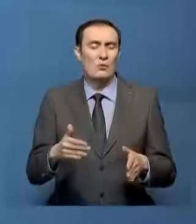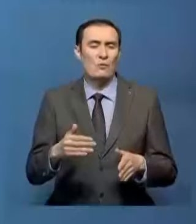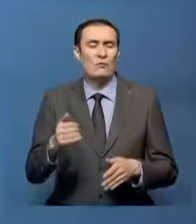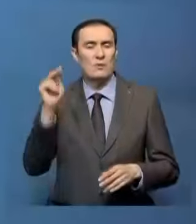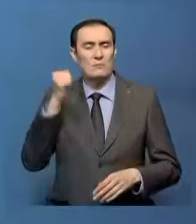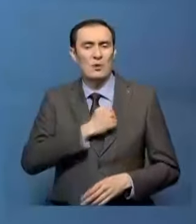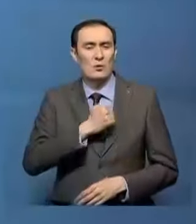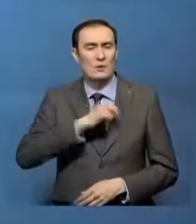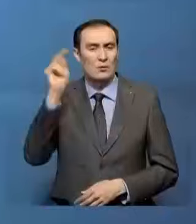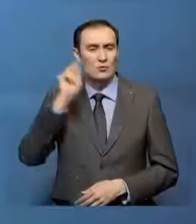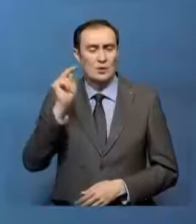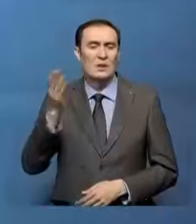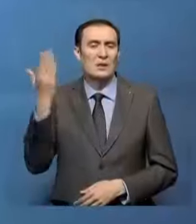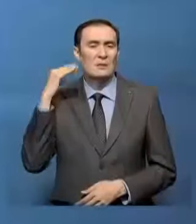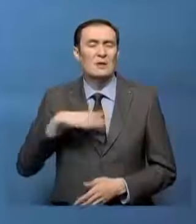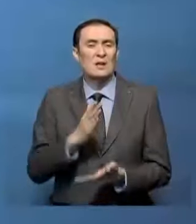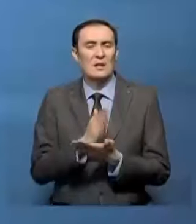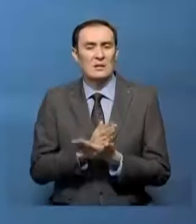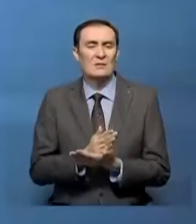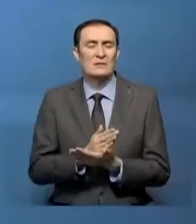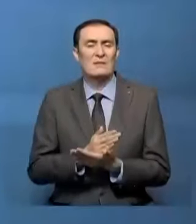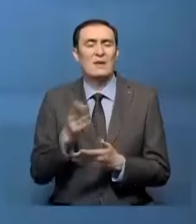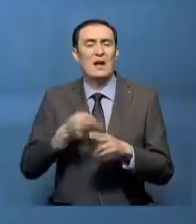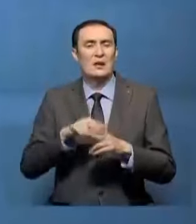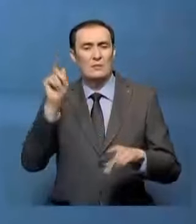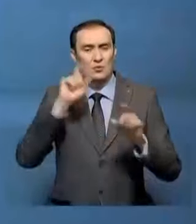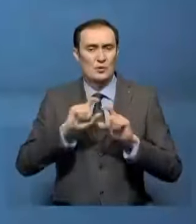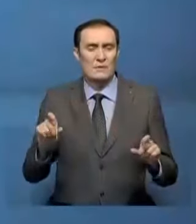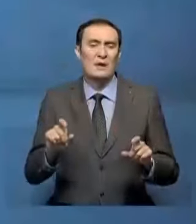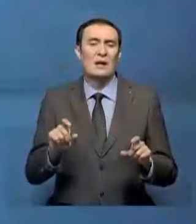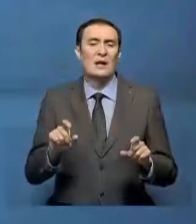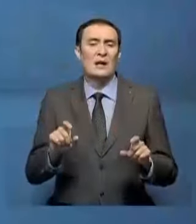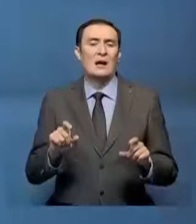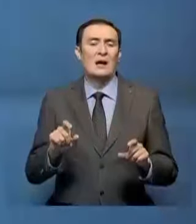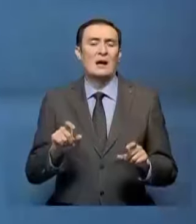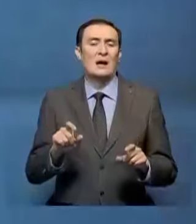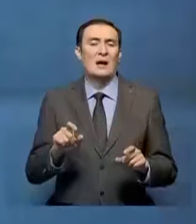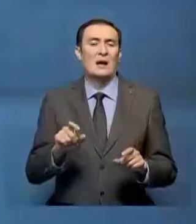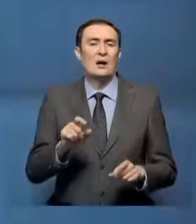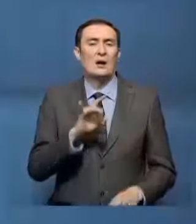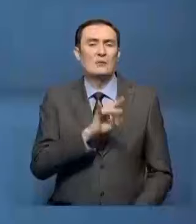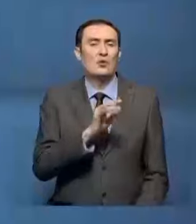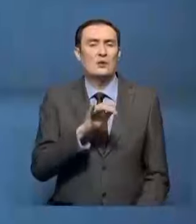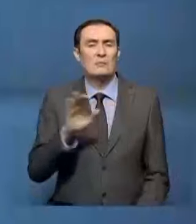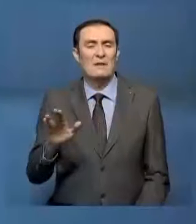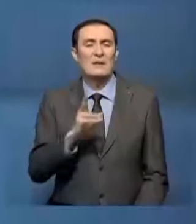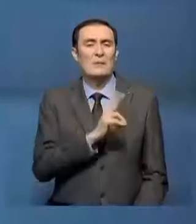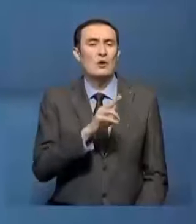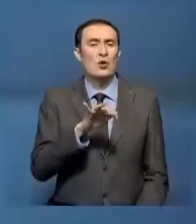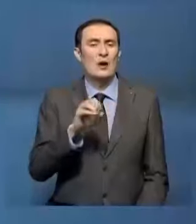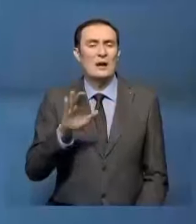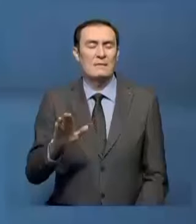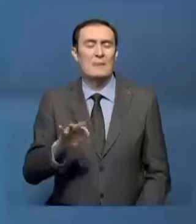выпускниках пехотного училища, когда-то располагавшегося в стенах этого учебного заведения, Рахимжана Кушкарбаева и Кемеля